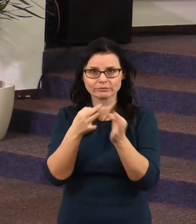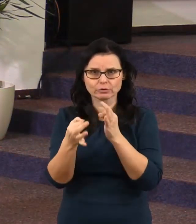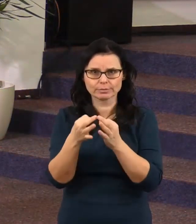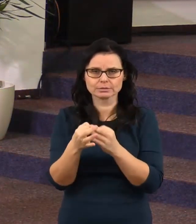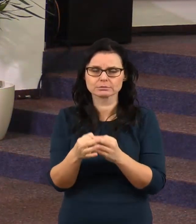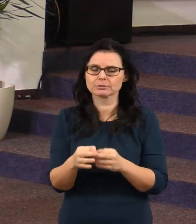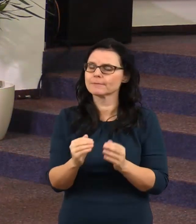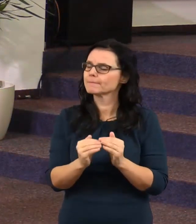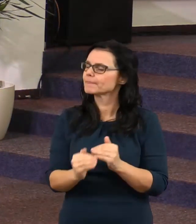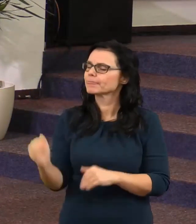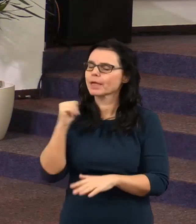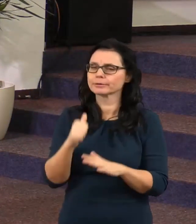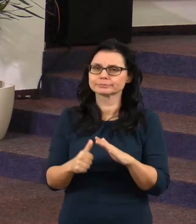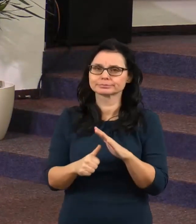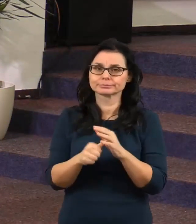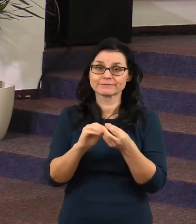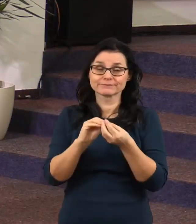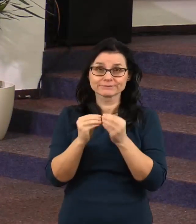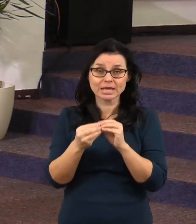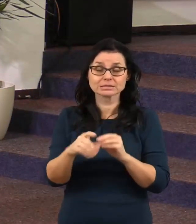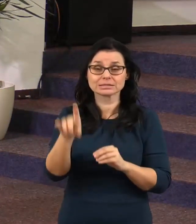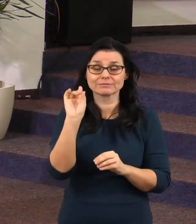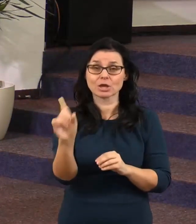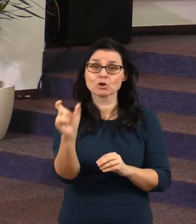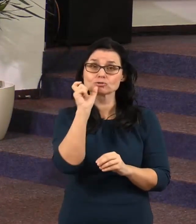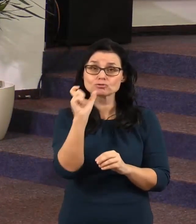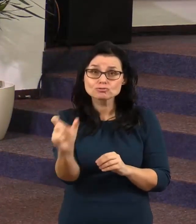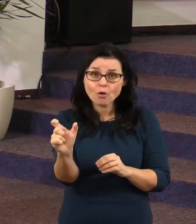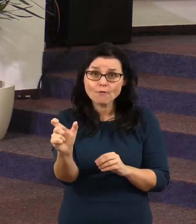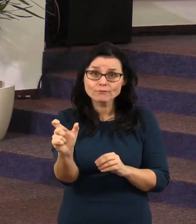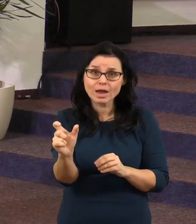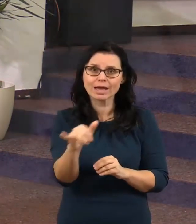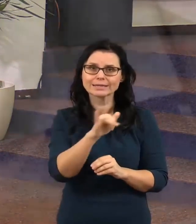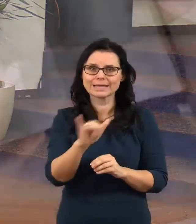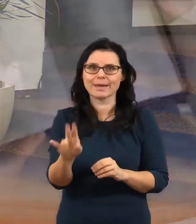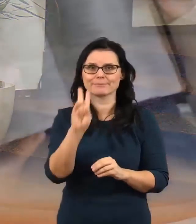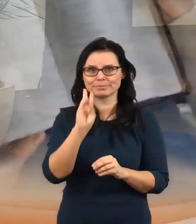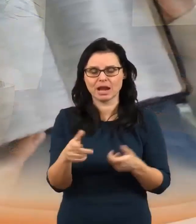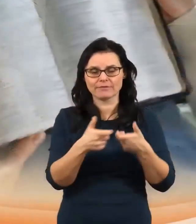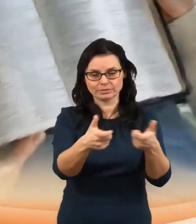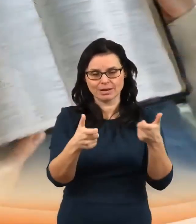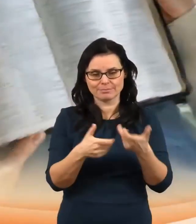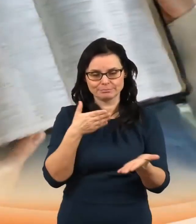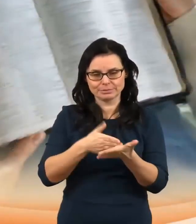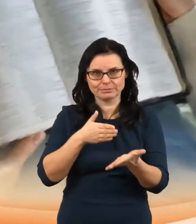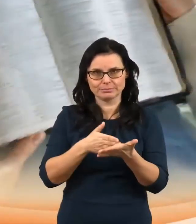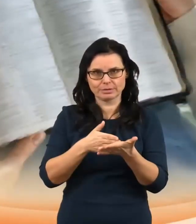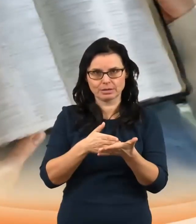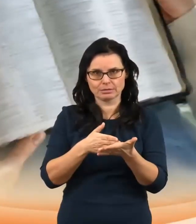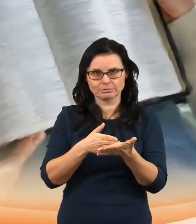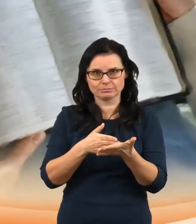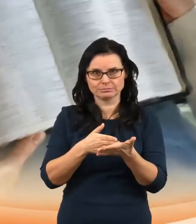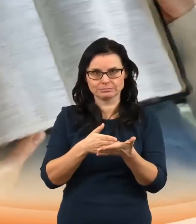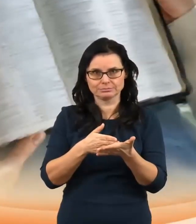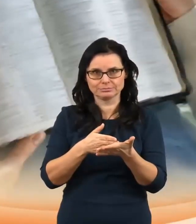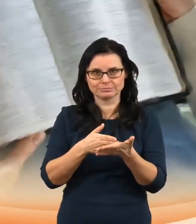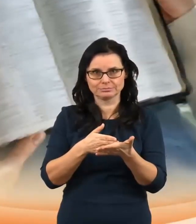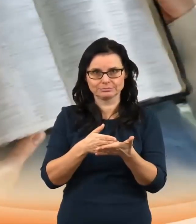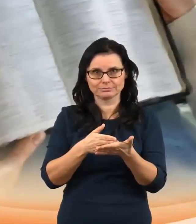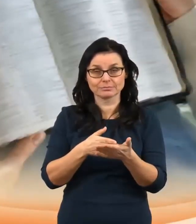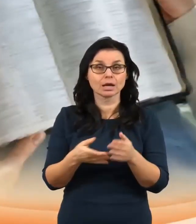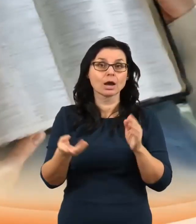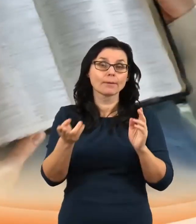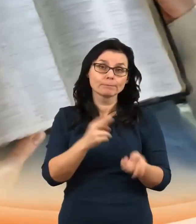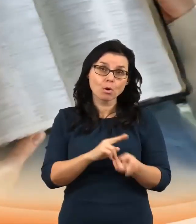Nejpřednější věc tvého slova je pravda. Znovu zdůrazněji tuto skutečnost, že možná